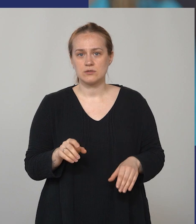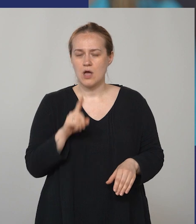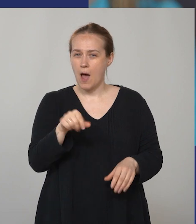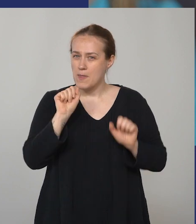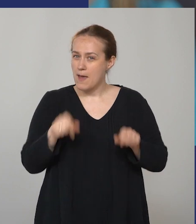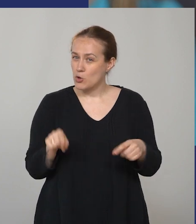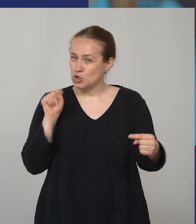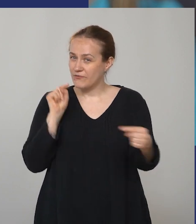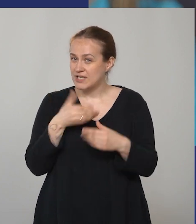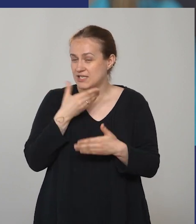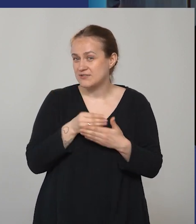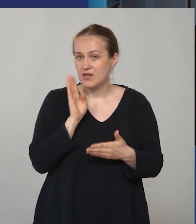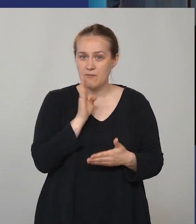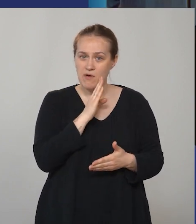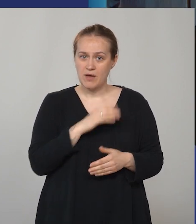своей маме?